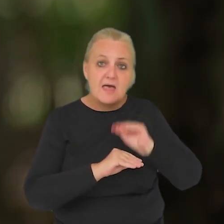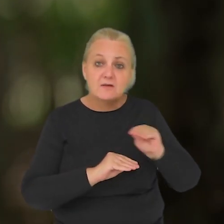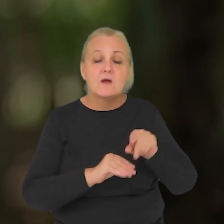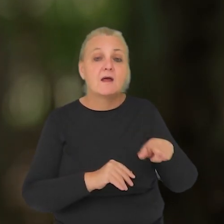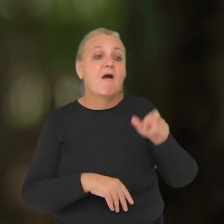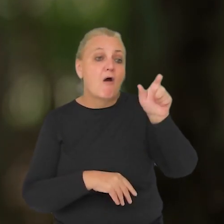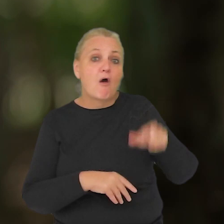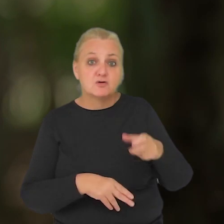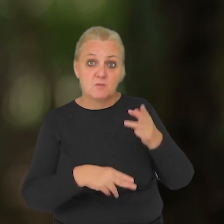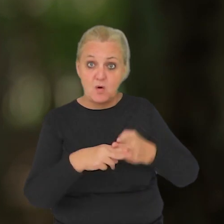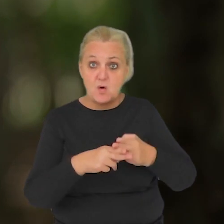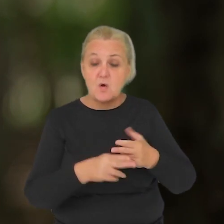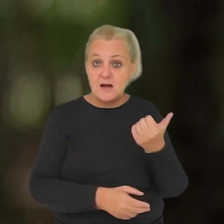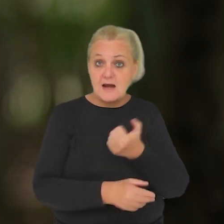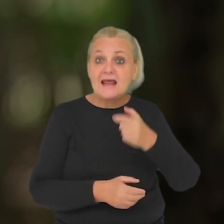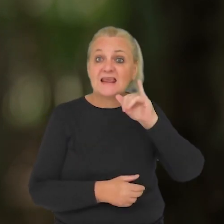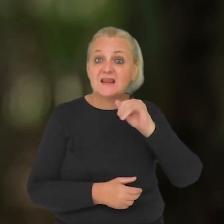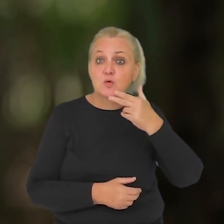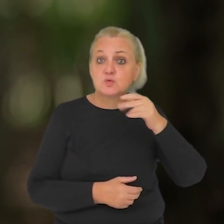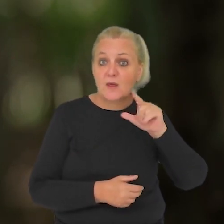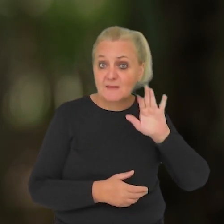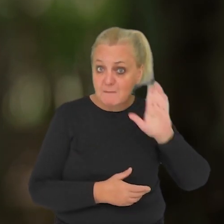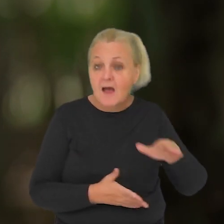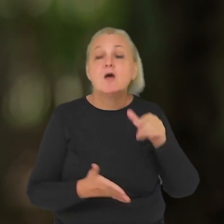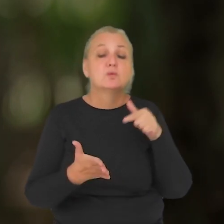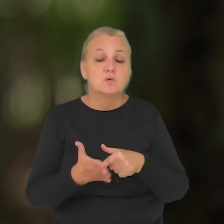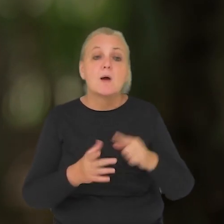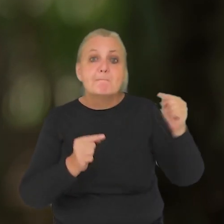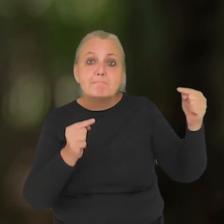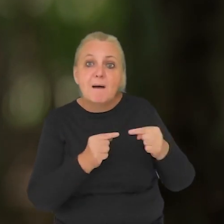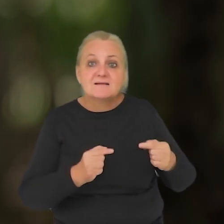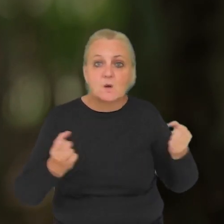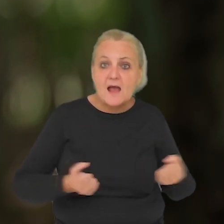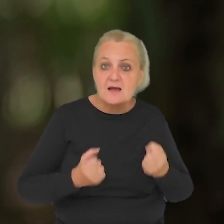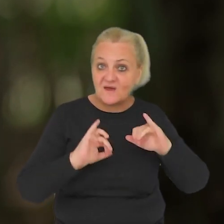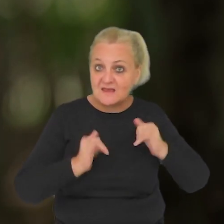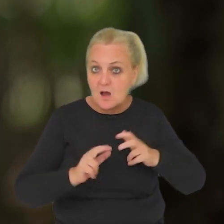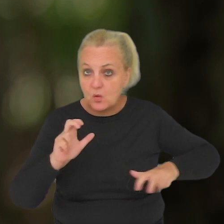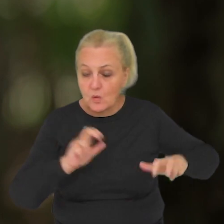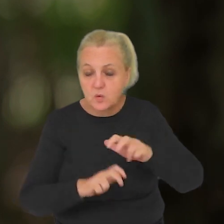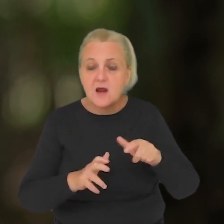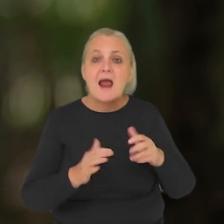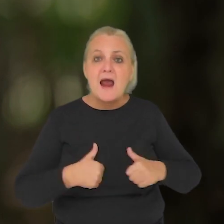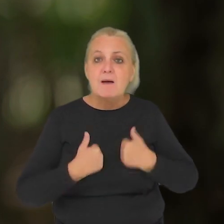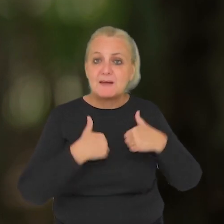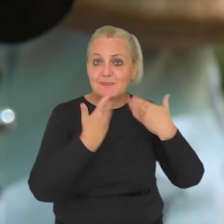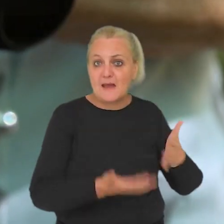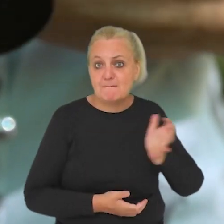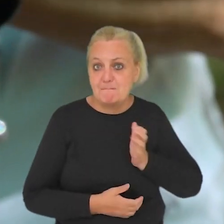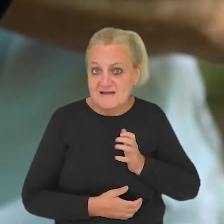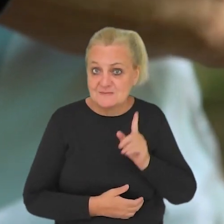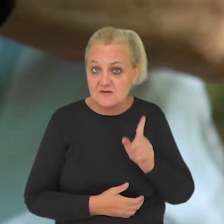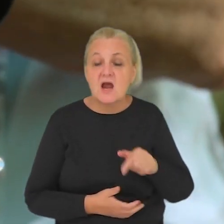edukacji, zwłaszcza jak pacjent jest leczony insuliną. Należy pacjenta nauczyć, jak dopasowywać insulinę dla aktywności ruchowej, żeby